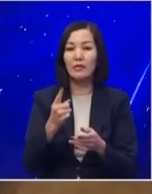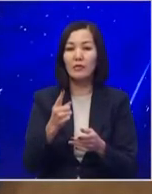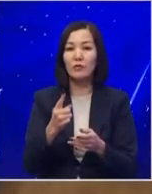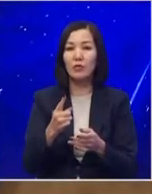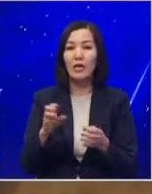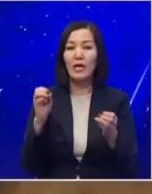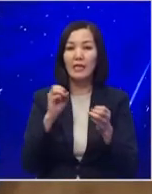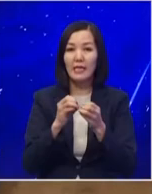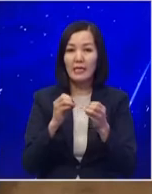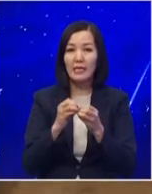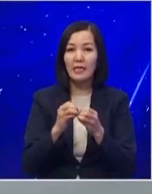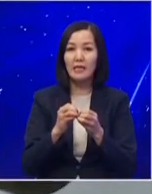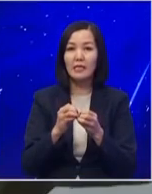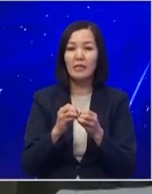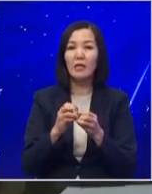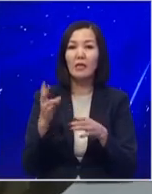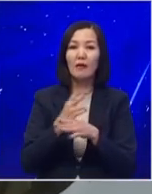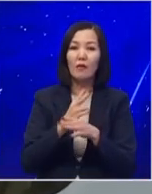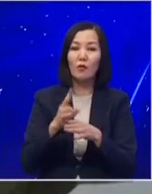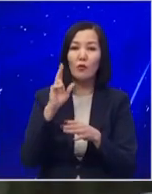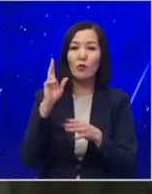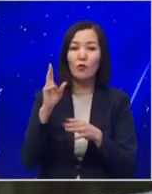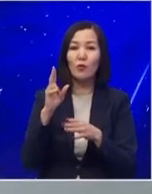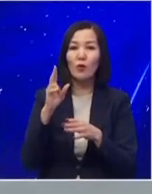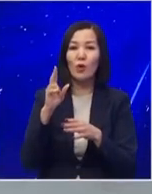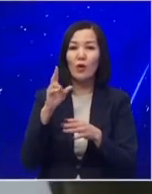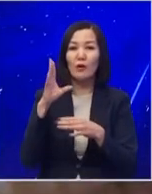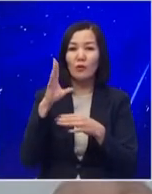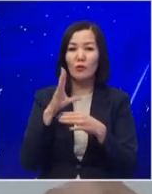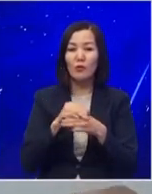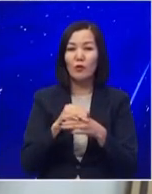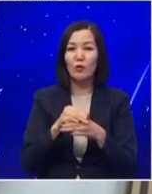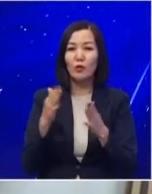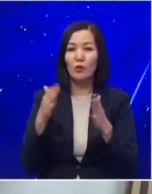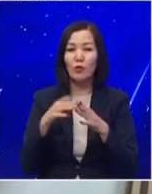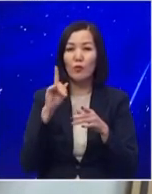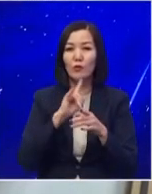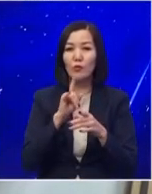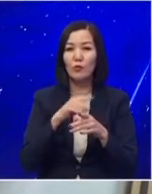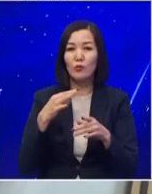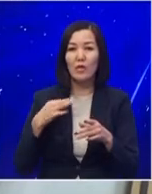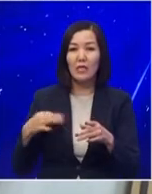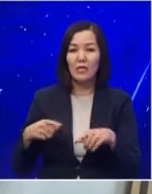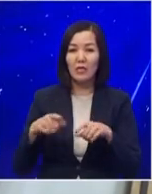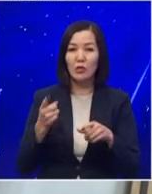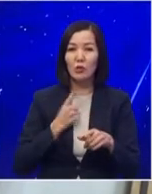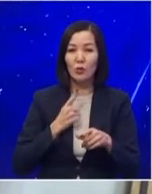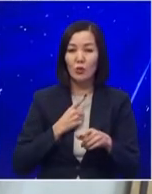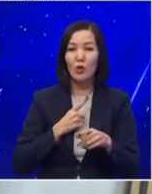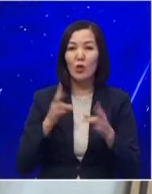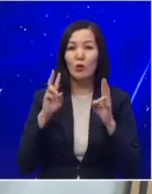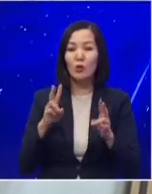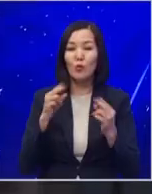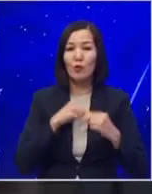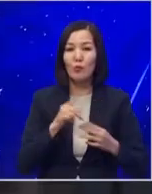10 раз выходит на смену в новогоднюю ночь дома его ждут супруга и сын но график есть график 47-летний бранд мистер